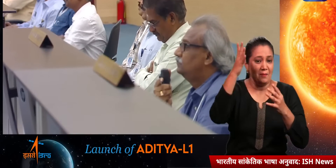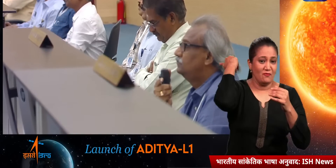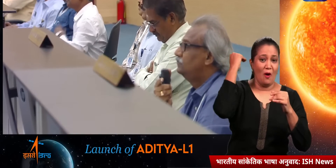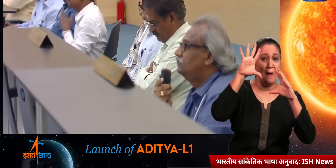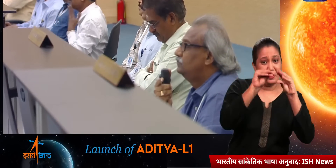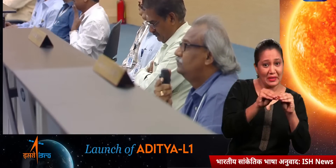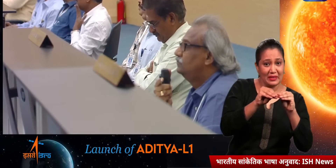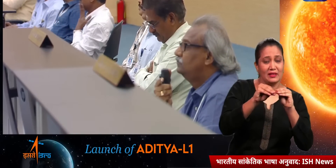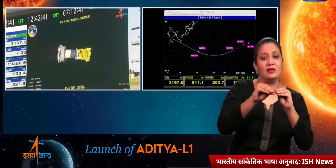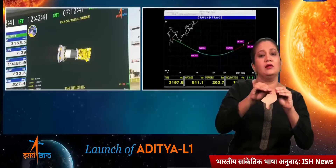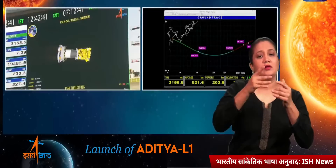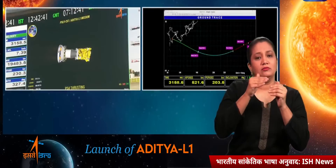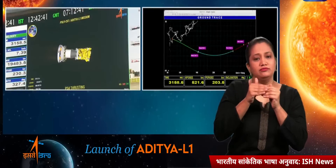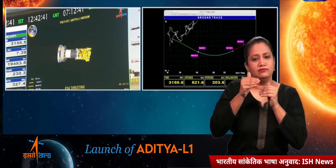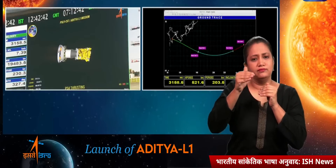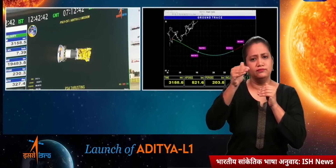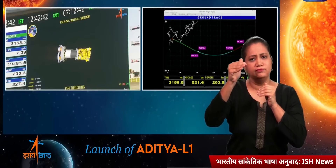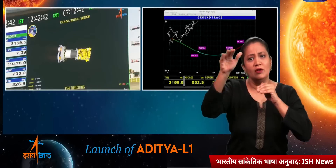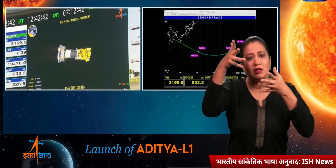के पश्चात।